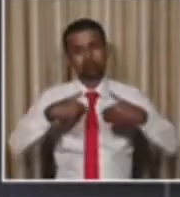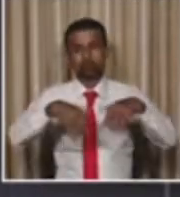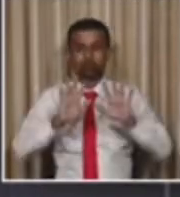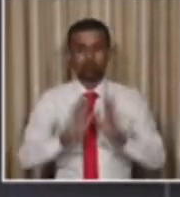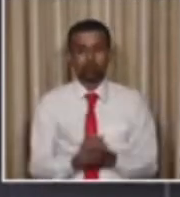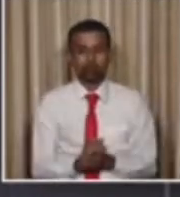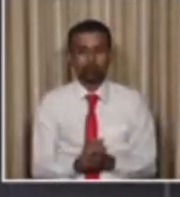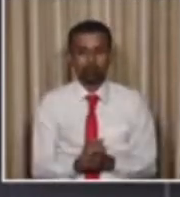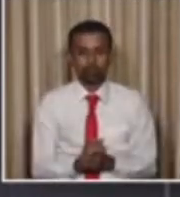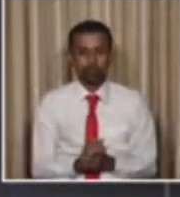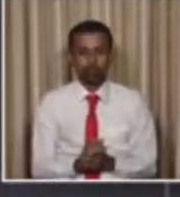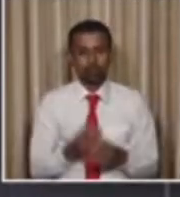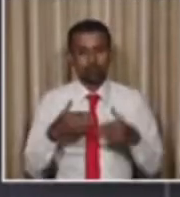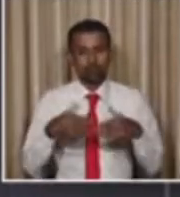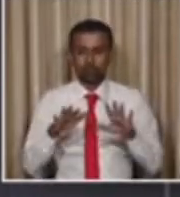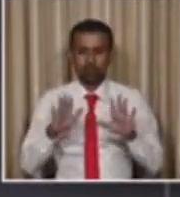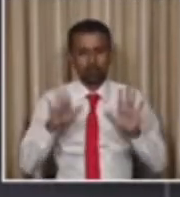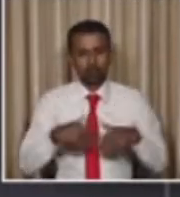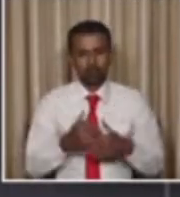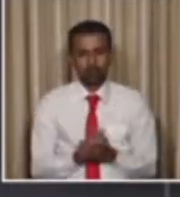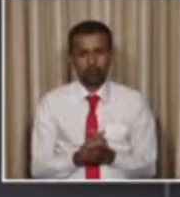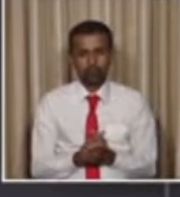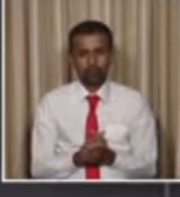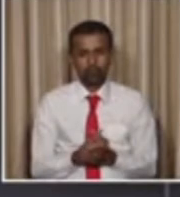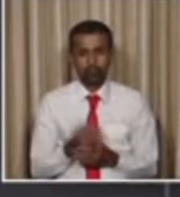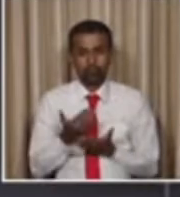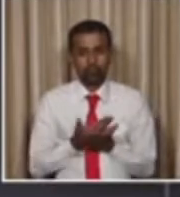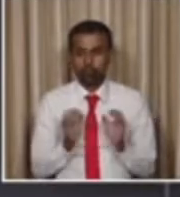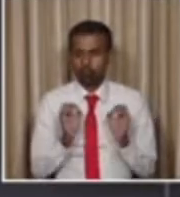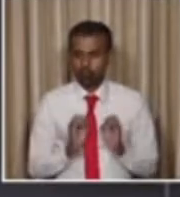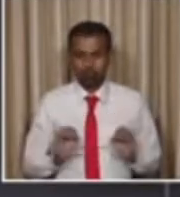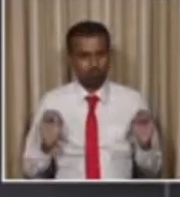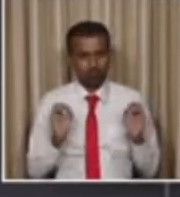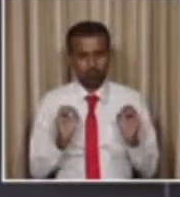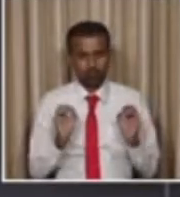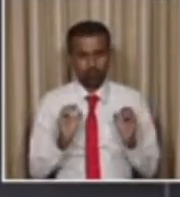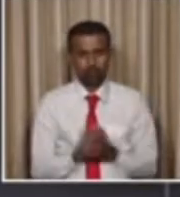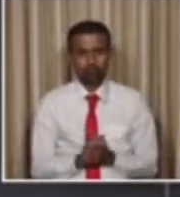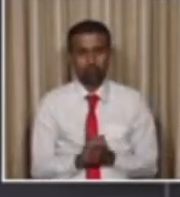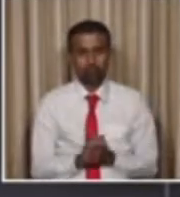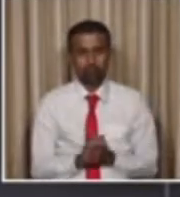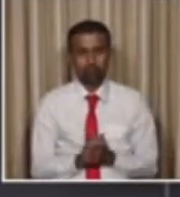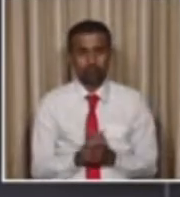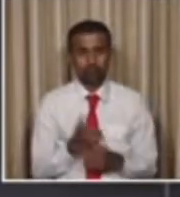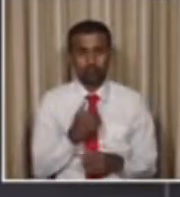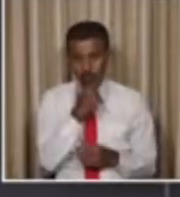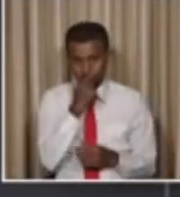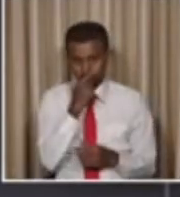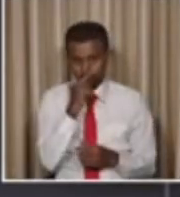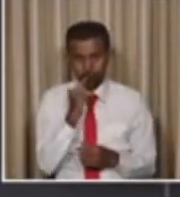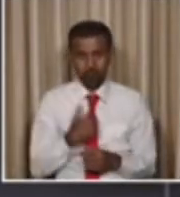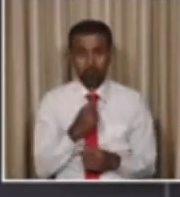යයි යයි එයි හැබැයි වෙන මුකුත් ඉතුරු වෙන්නේ නැහැ ඔය රැල්ලේ ඒකයි වෙන්නේ මට කියන්න ඕන